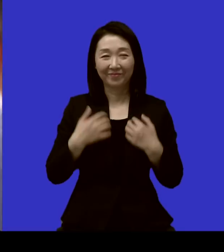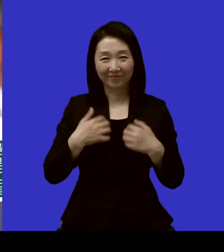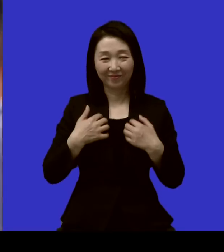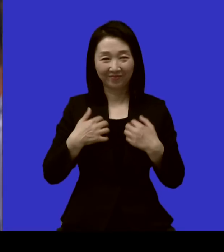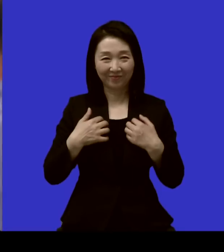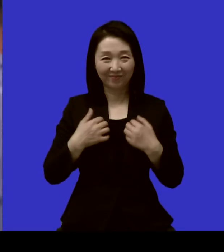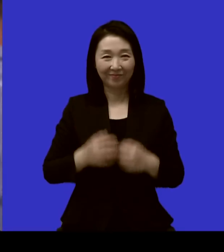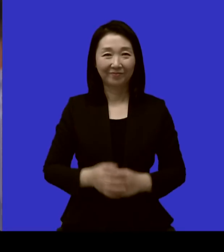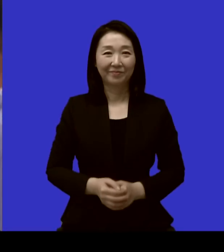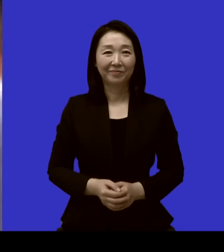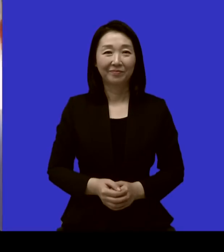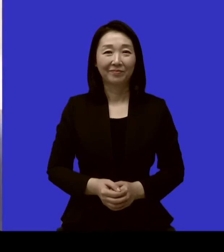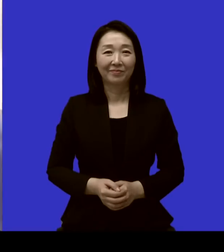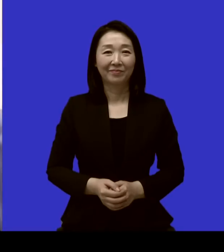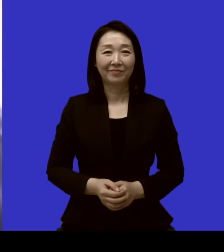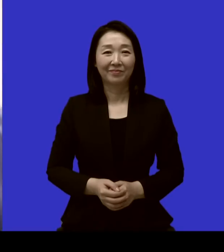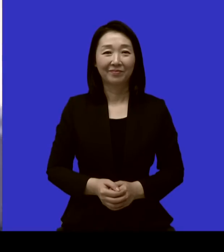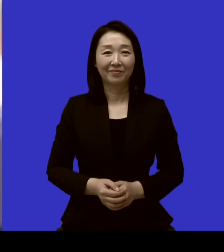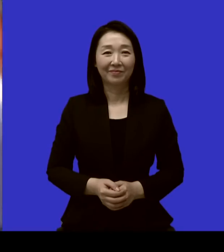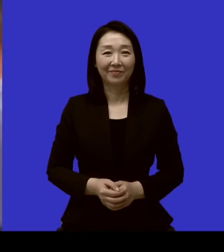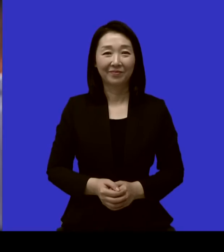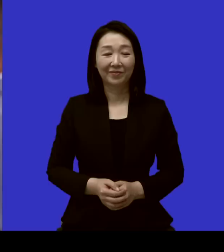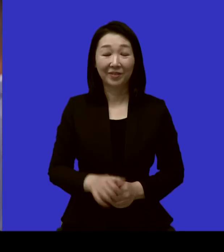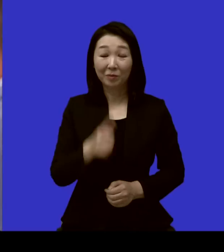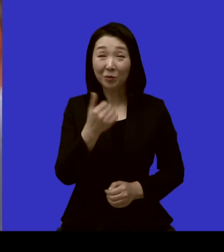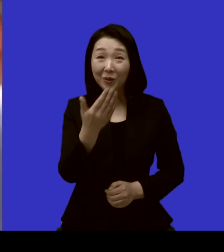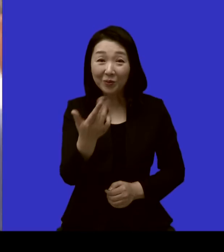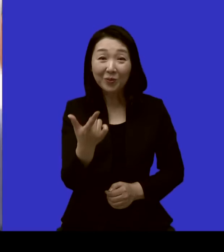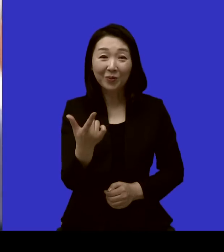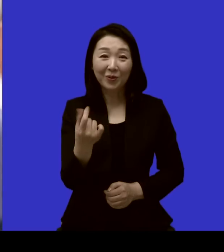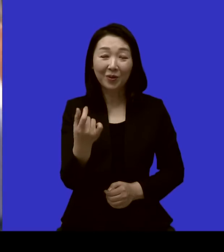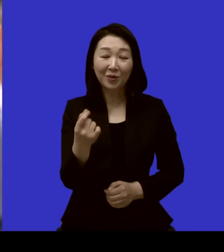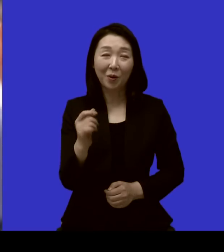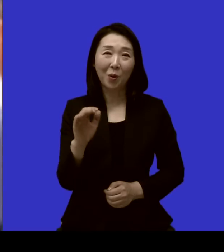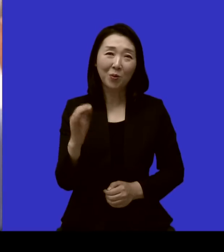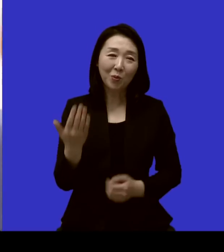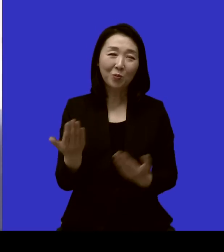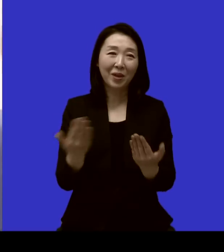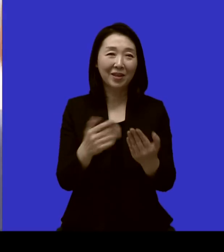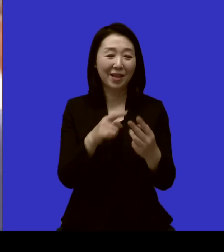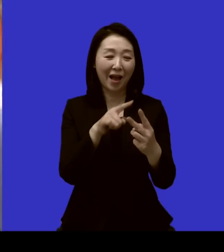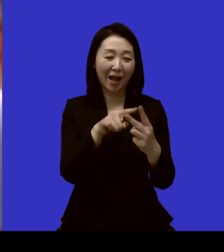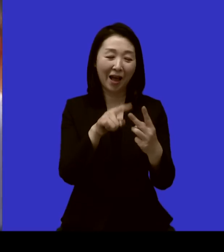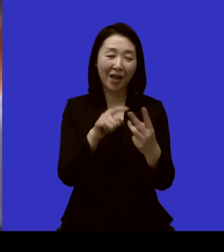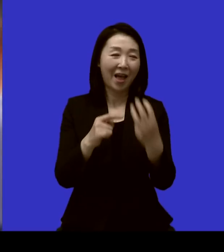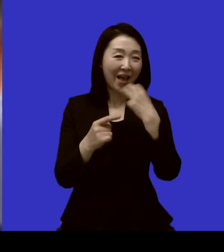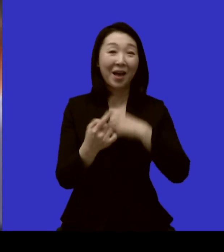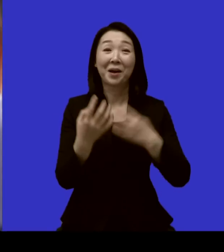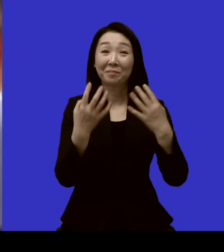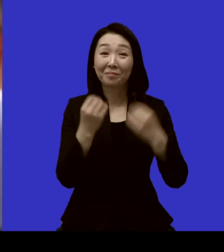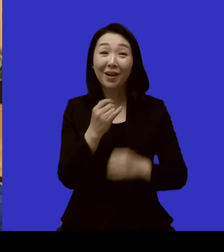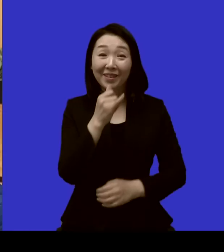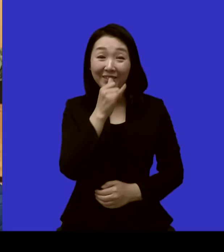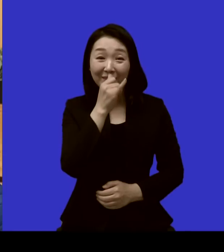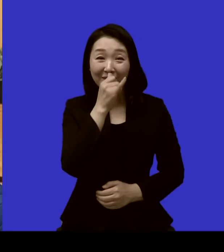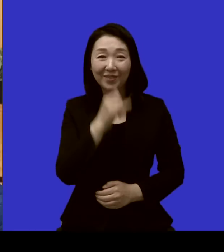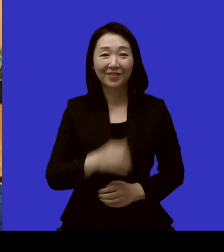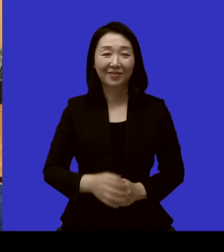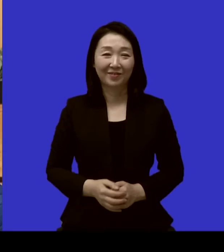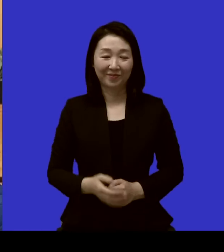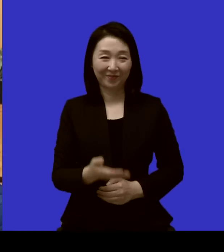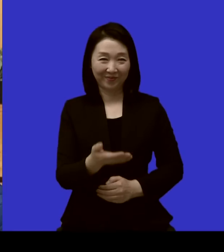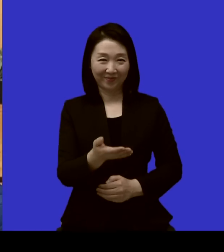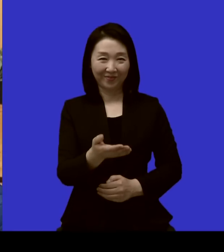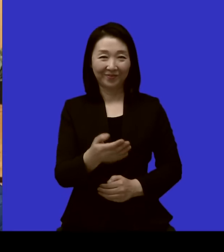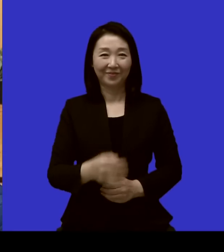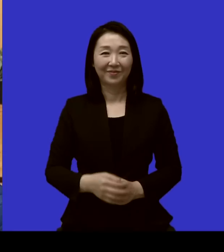반갑습니다. 반갑습니다. 지금 방금 소개에 올렸지만 요즘 투잡, 쓰리잡 여러 가지 멀티플레이어들이 참 많은 세상인데 오늘